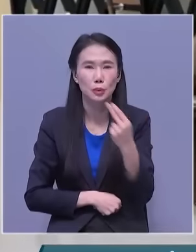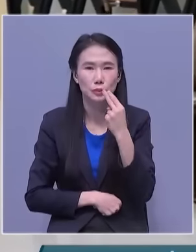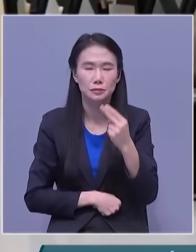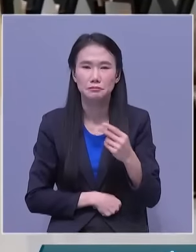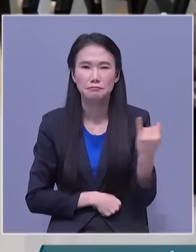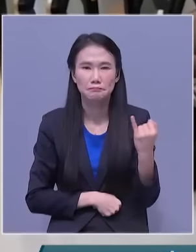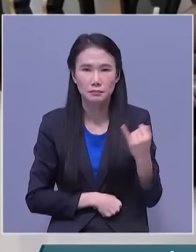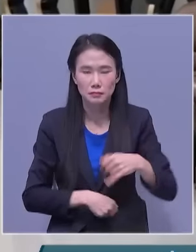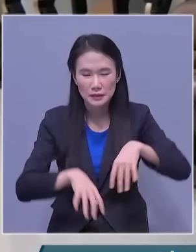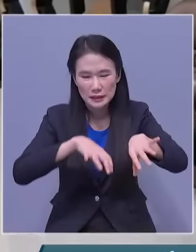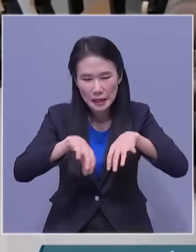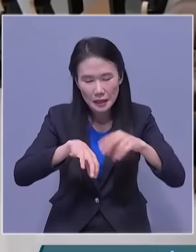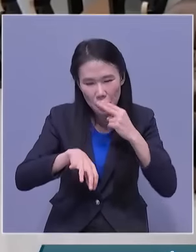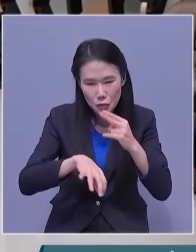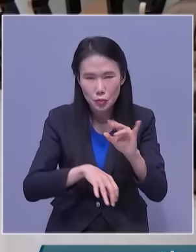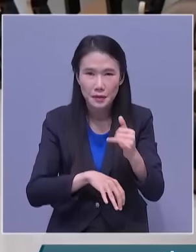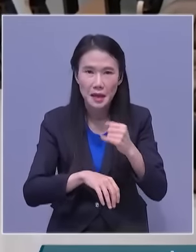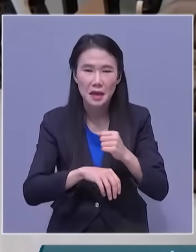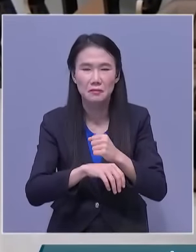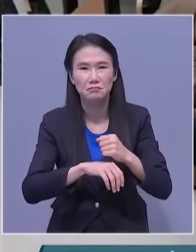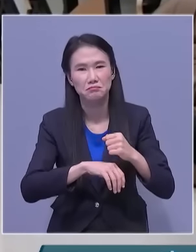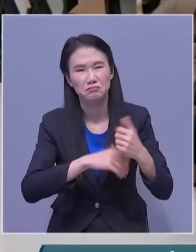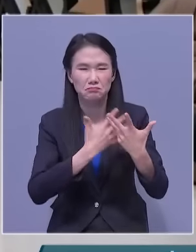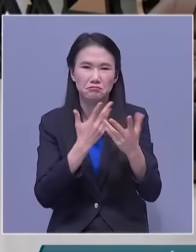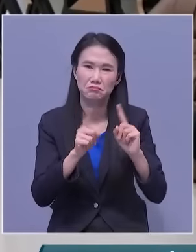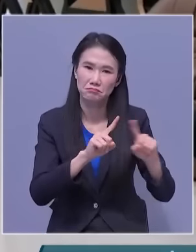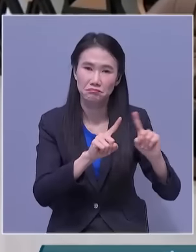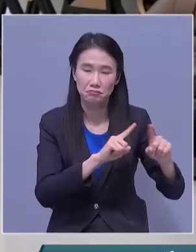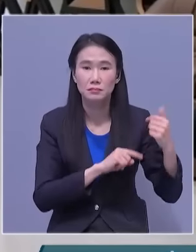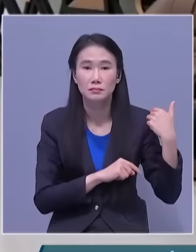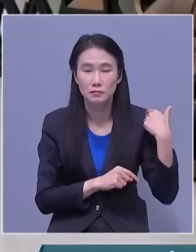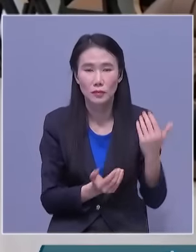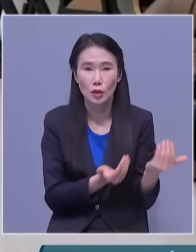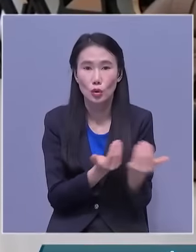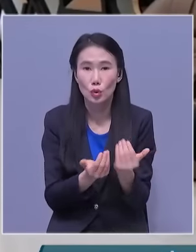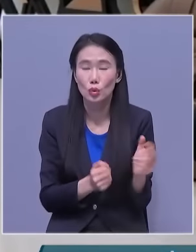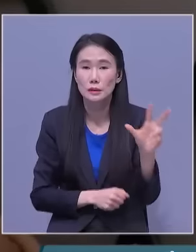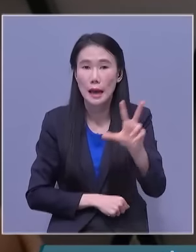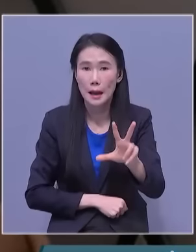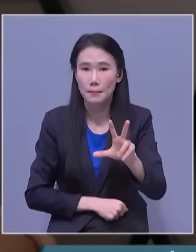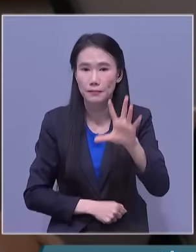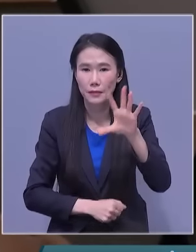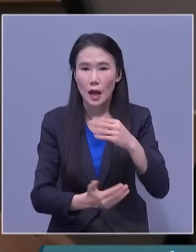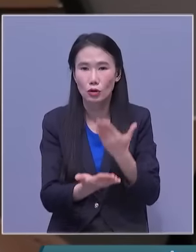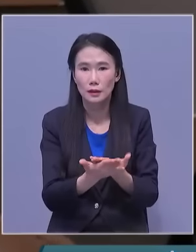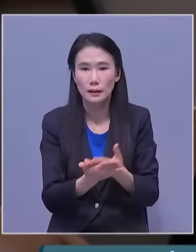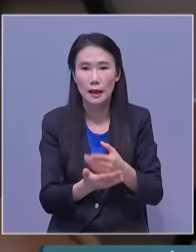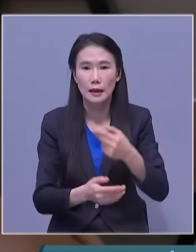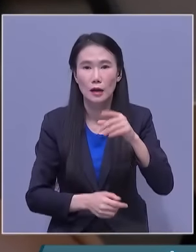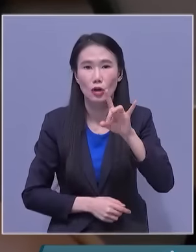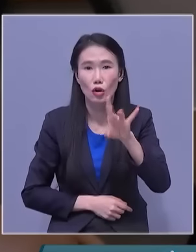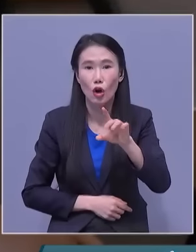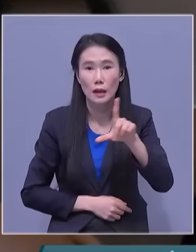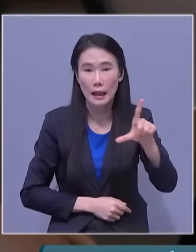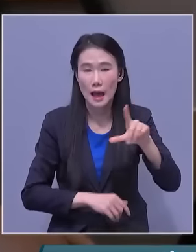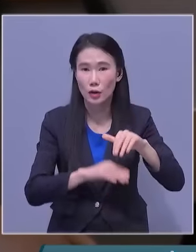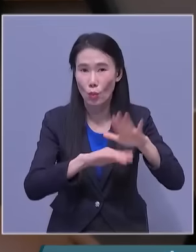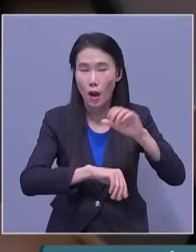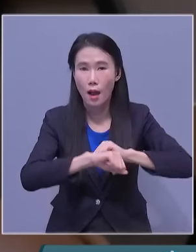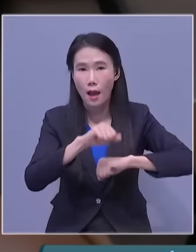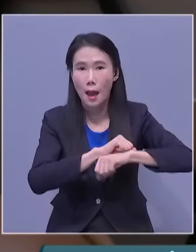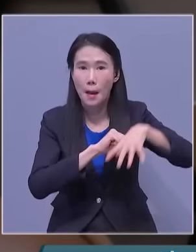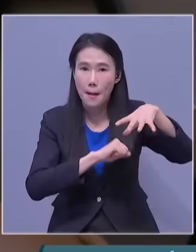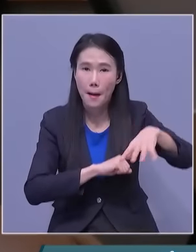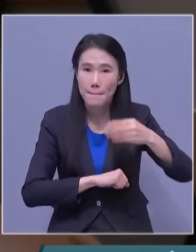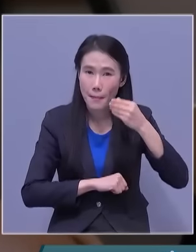บริหารงานไม่โปร่งใสรวมไปถึงมีหลักฐานว่าลูก 3คนเนี่ยเาองเงินมากกว่า 100ล้านไปสร้างบ้านไปซื้อของ